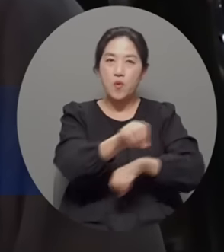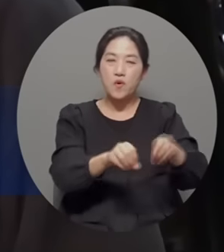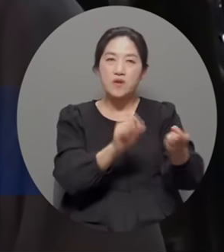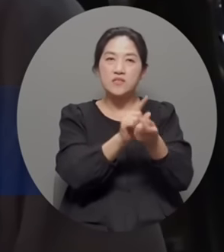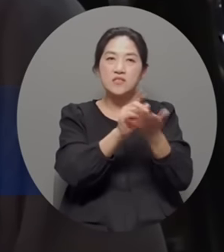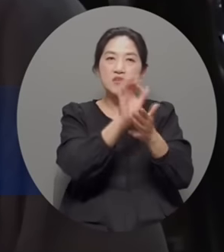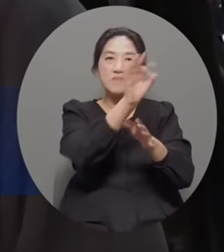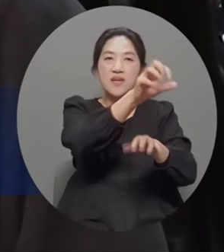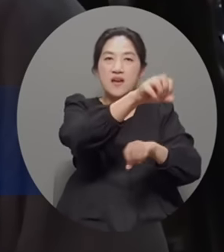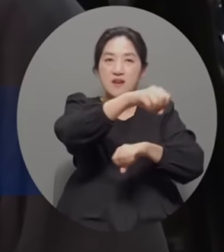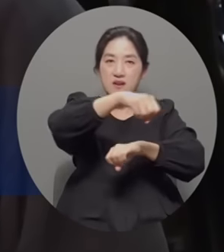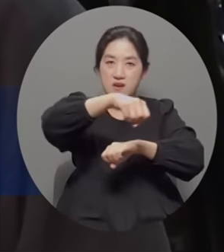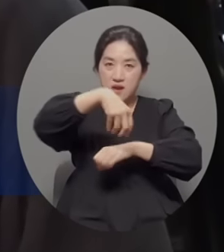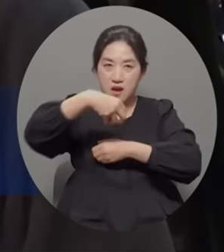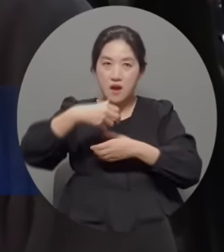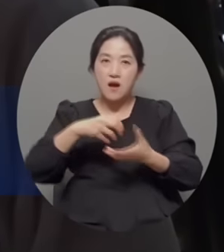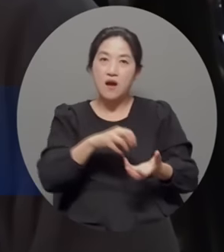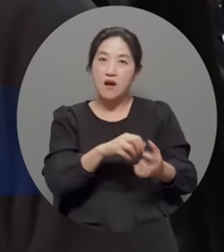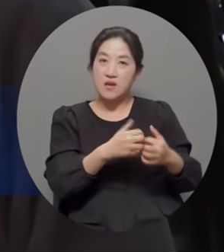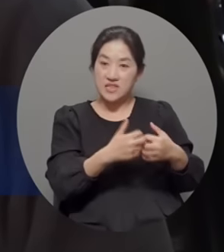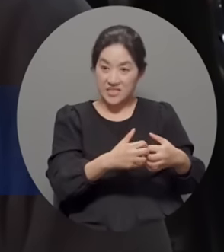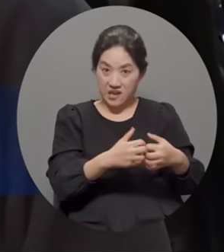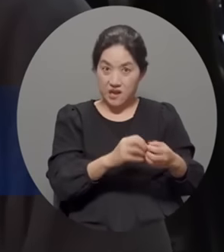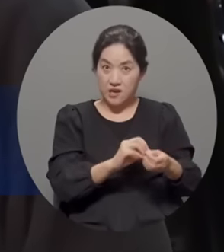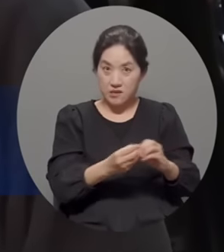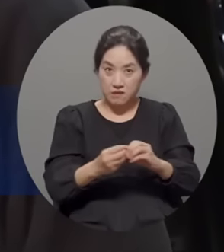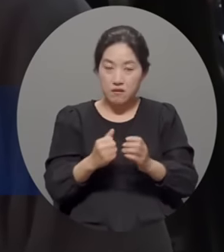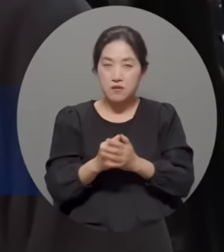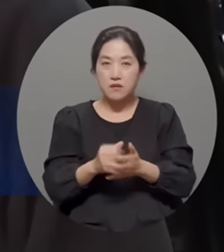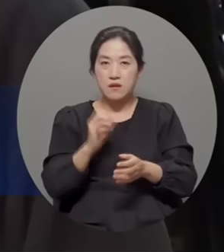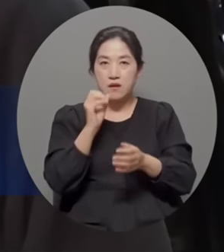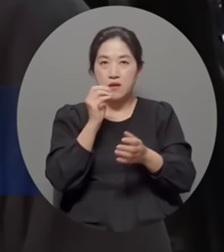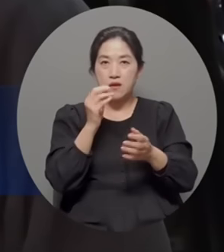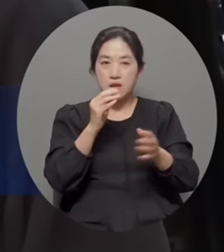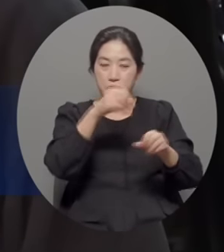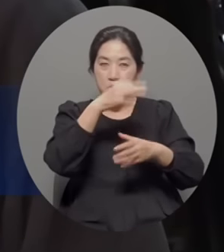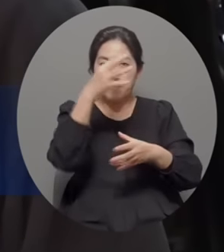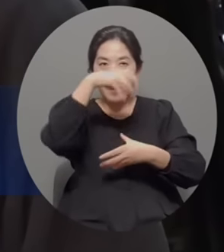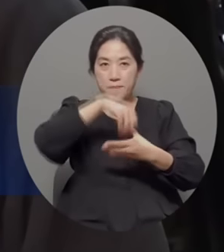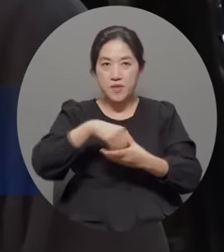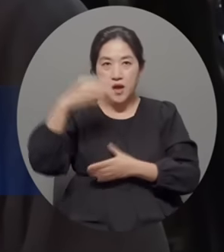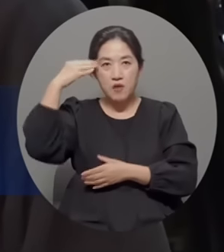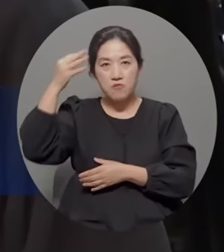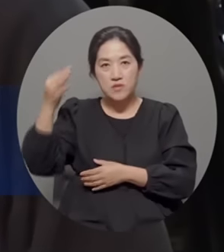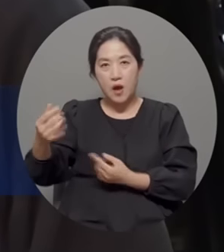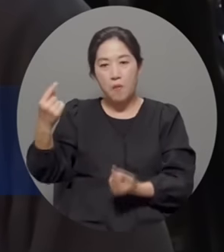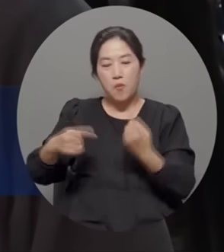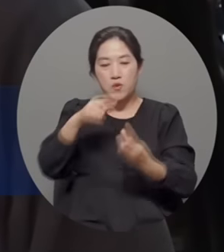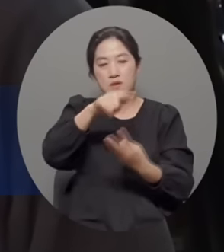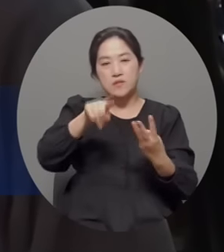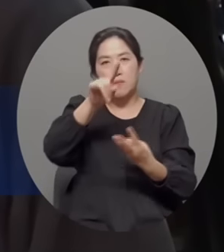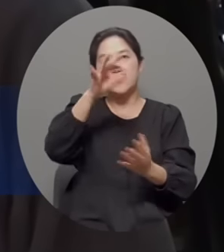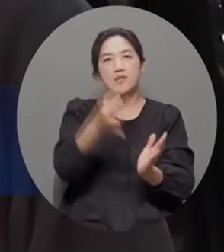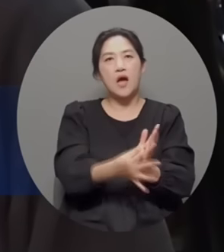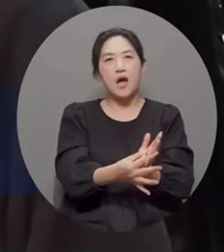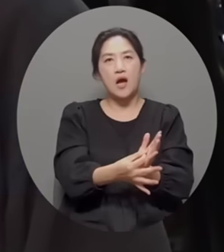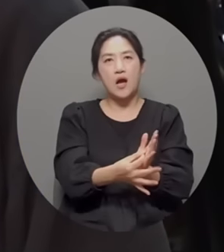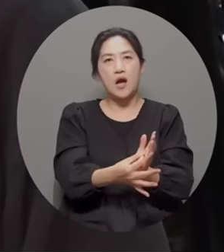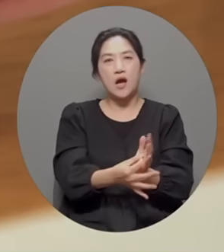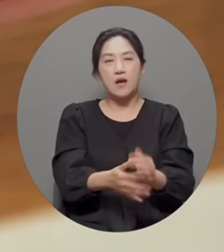오히려 직구에서 이제 가지고 오는 게 그 배송비 포함해서도 국내에서 구하는 것보다 거의 3분의 1 가격으로 거의 구할 수